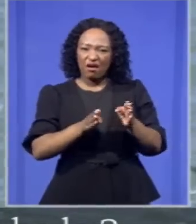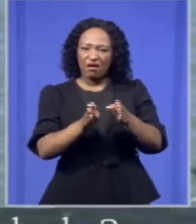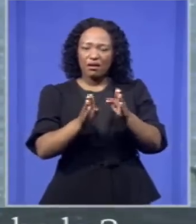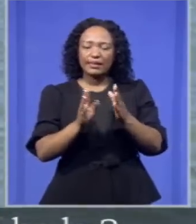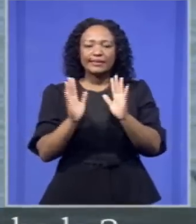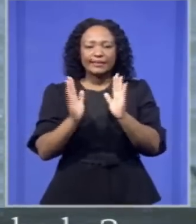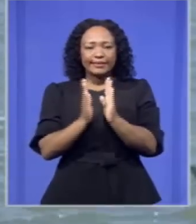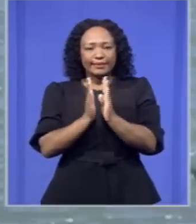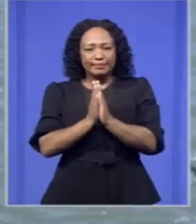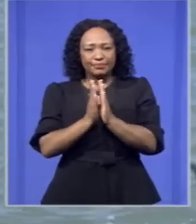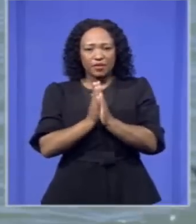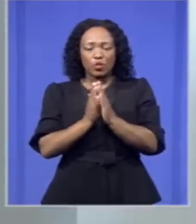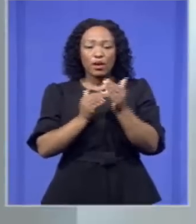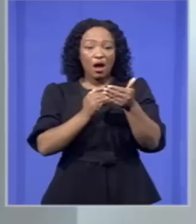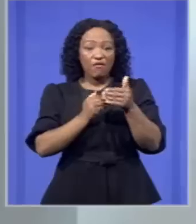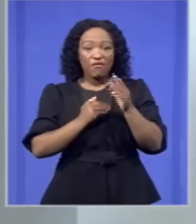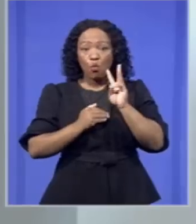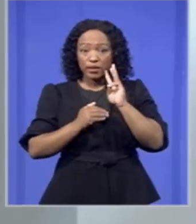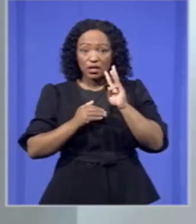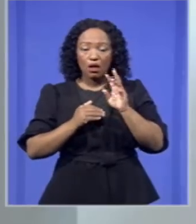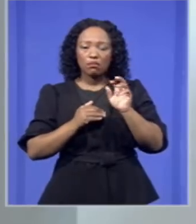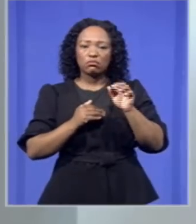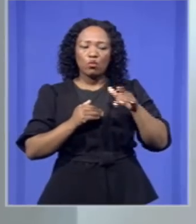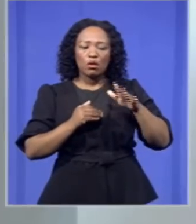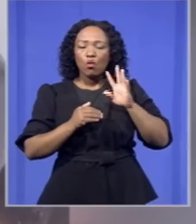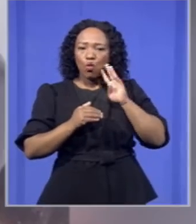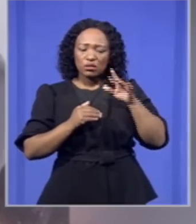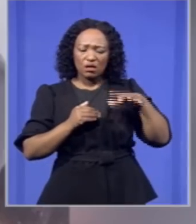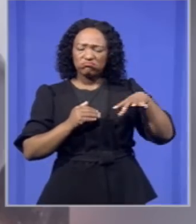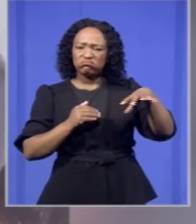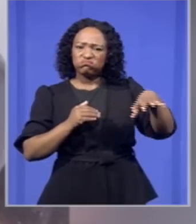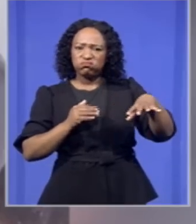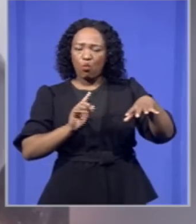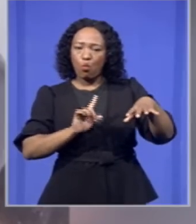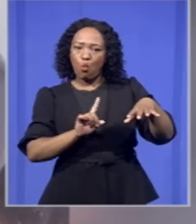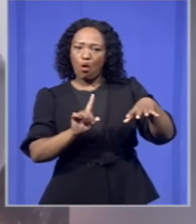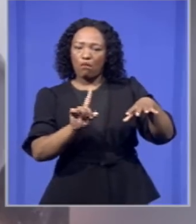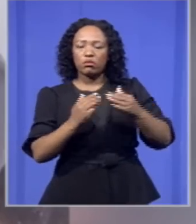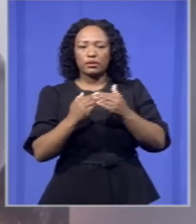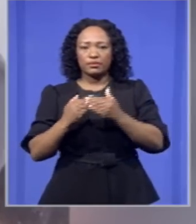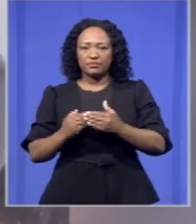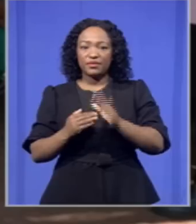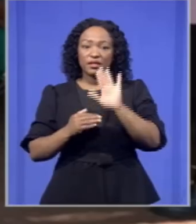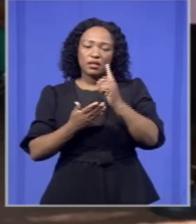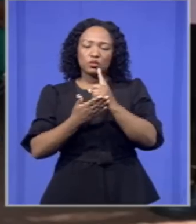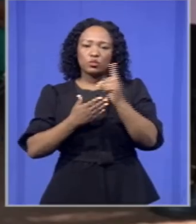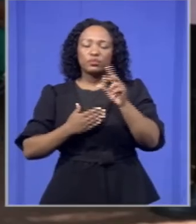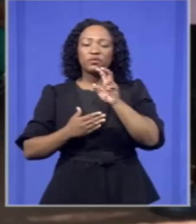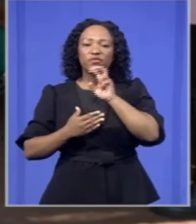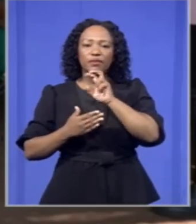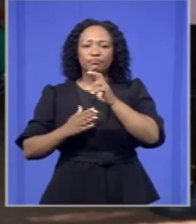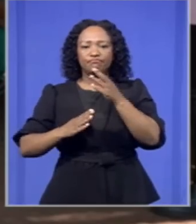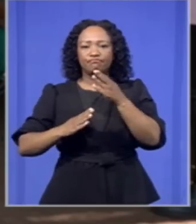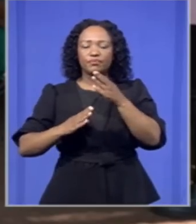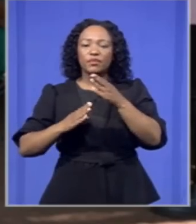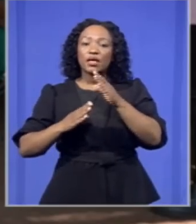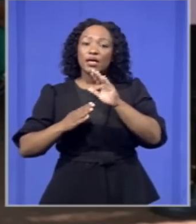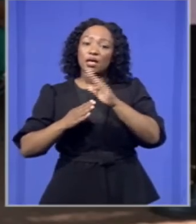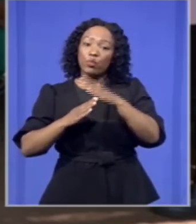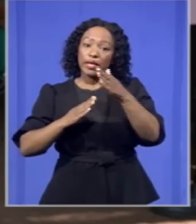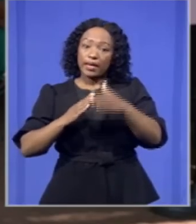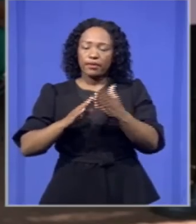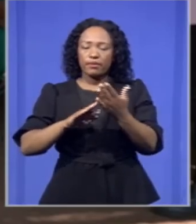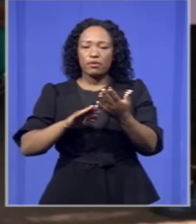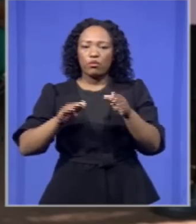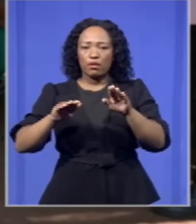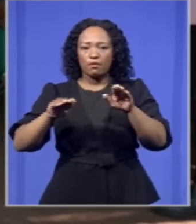ba tsamaya gaufi le metsi. Basimane bano ba babedi ba tla bolokiwa ka lamatlhatso wa beke e tlang. Tebogo Msimanga, Dikgang tsa